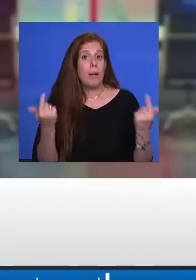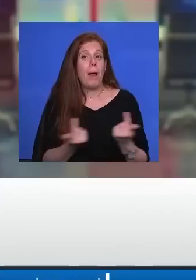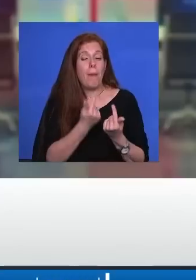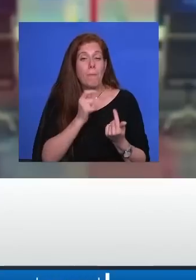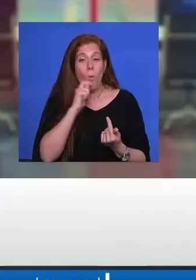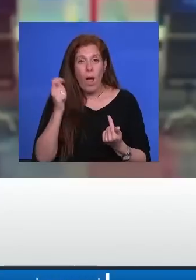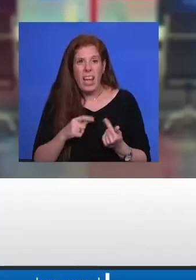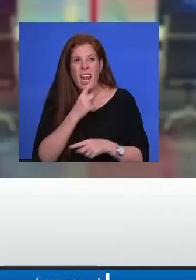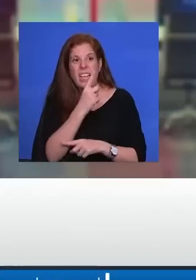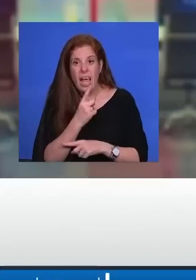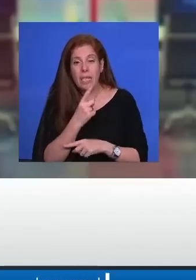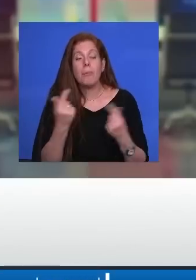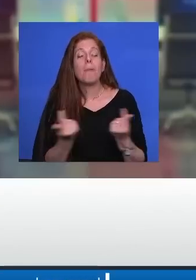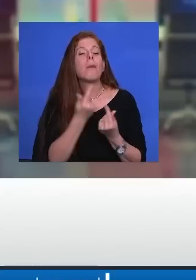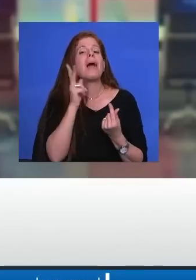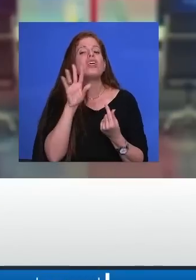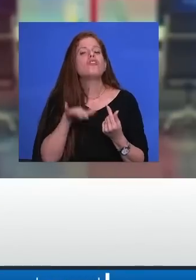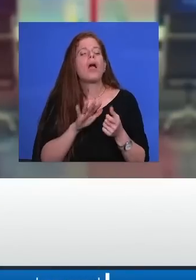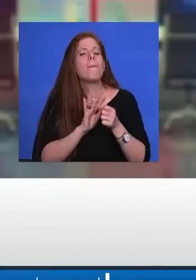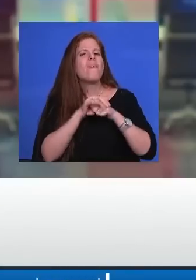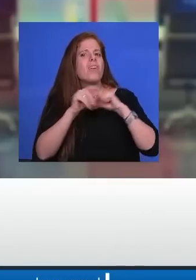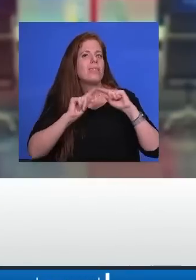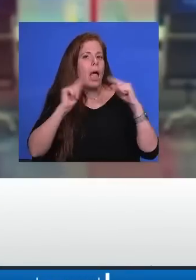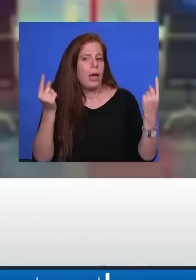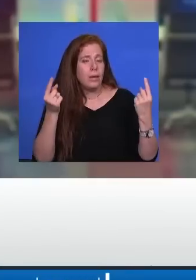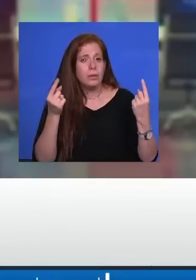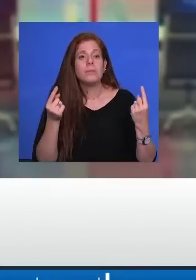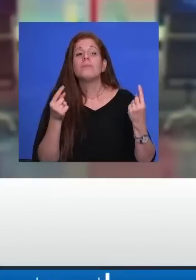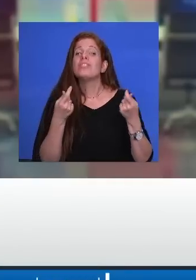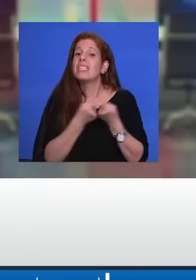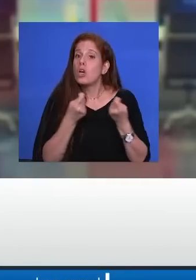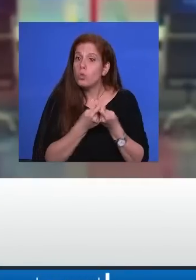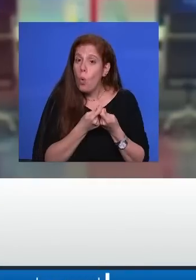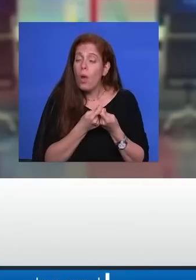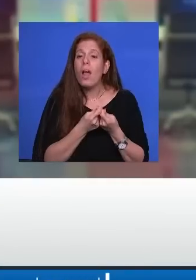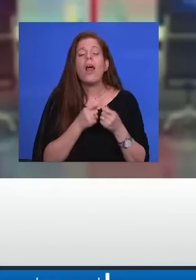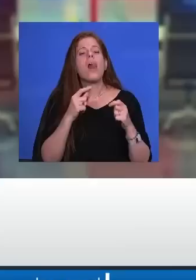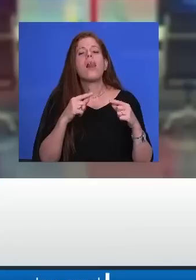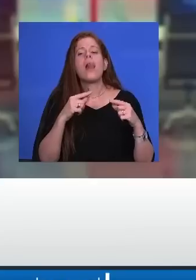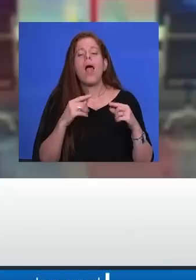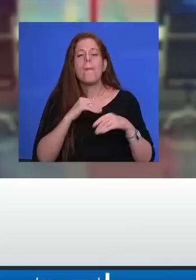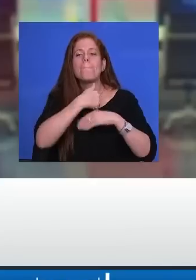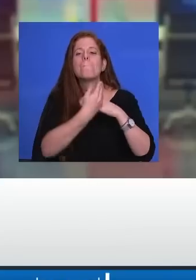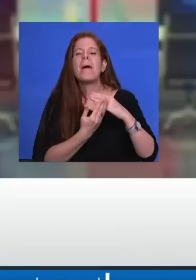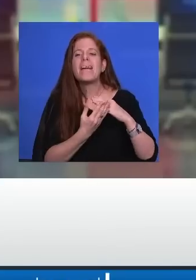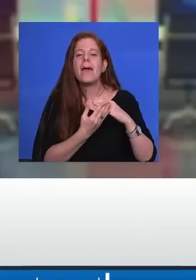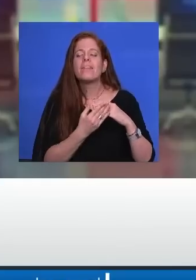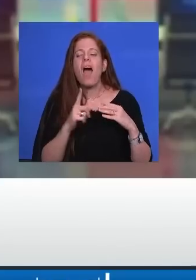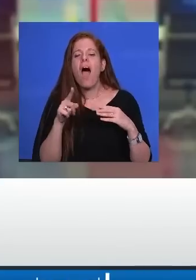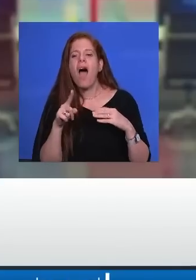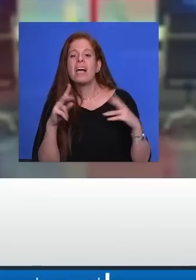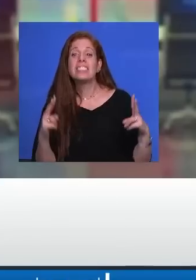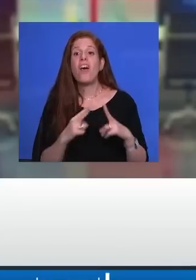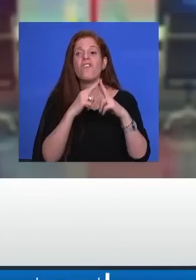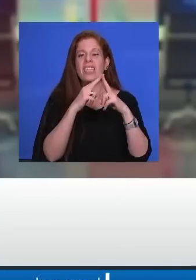יש למלחמה הזאת גם אפקט אחר לגמרי. הוא קשור בסופו של דבר לבגט הצרפתי, אולי אחד הדברים